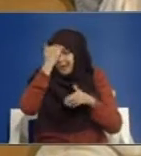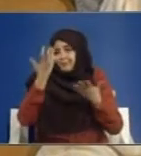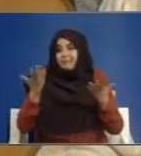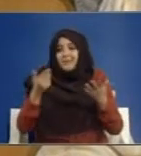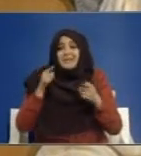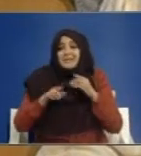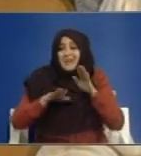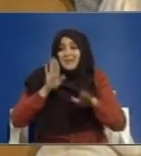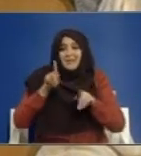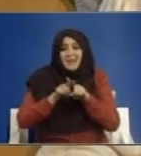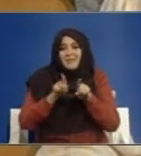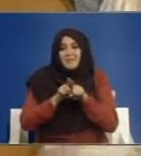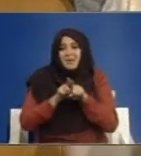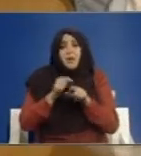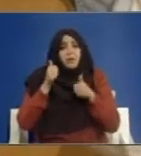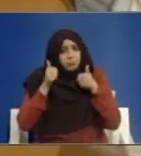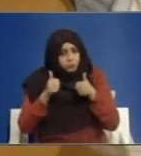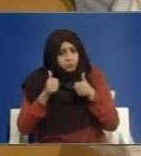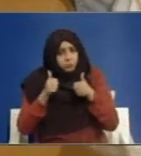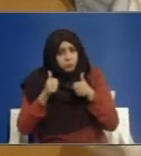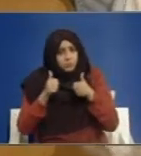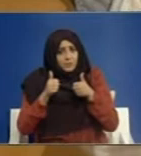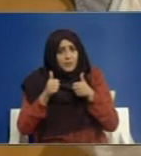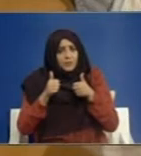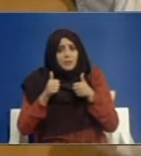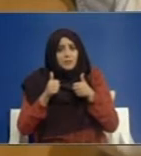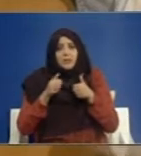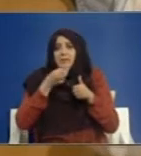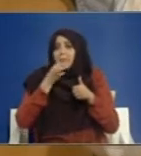يدخل في هذا الباب. ولذلك مليح الإنسان إذا كان فيها سؤال. لا.